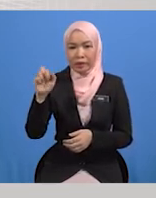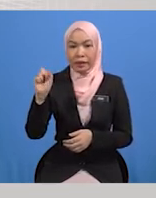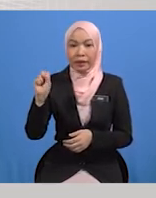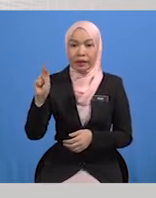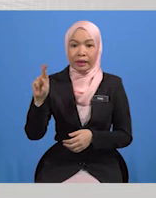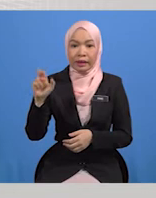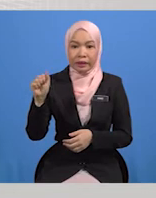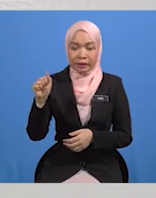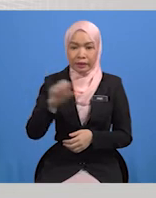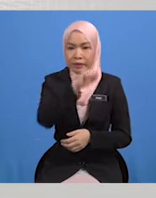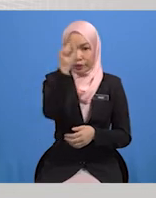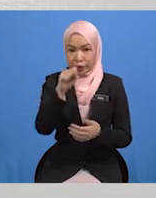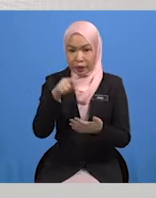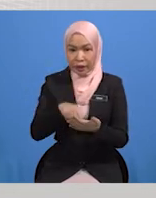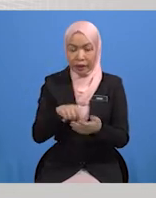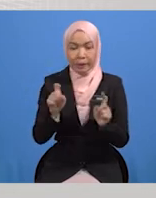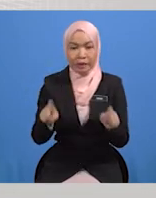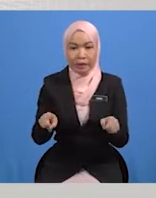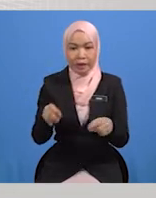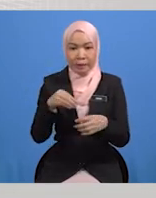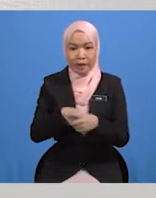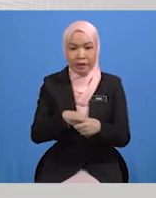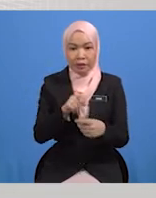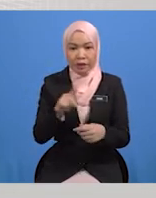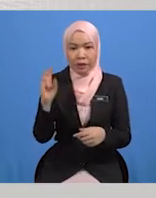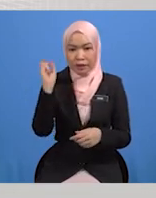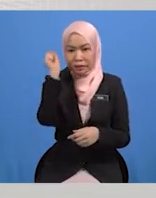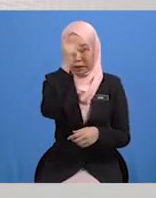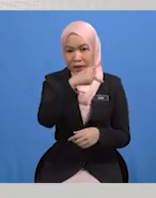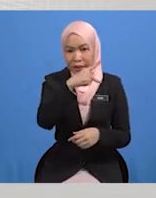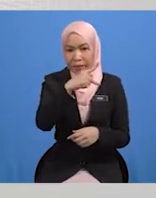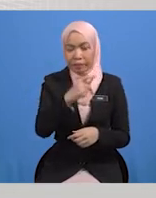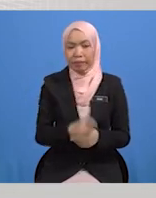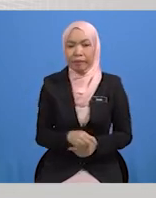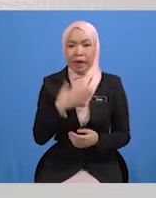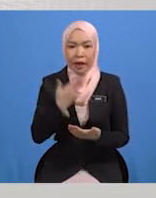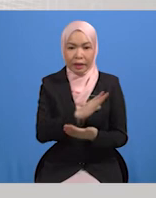mesti dimasukkan sikap positif dan negatif watak.